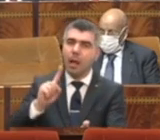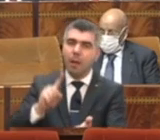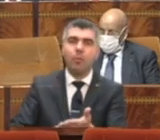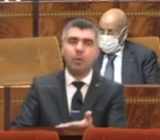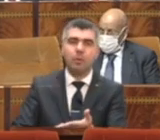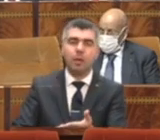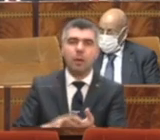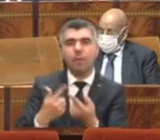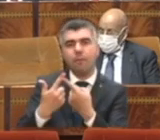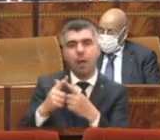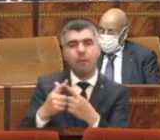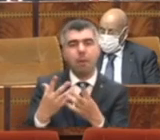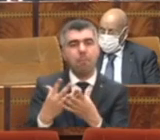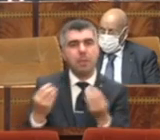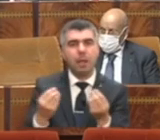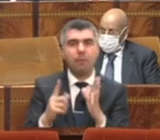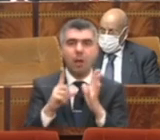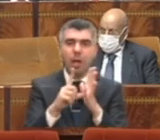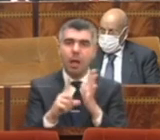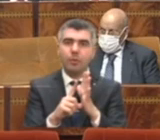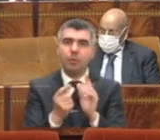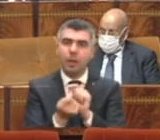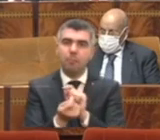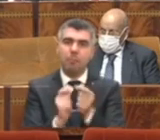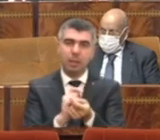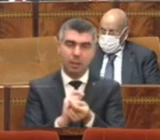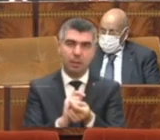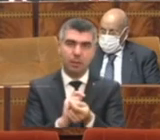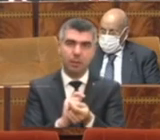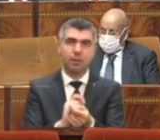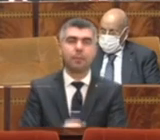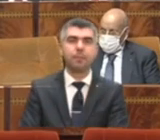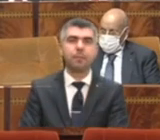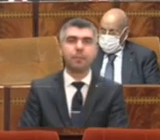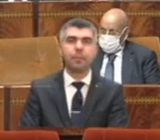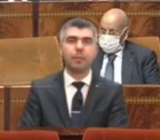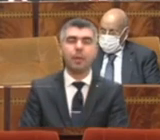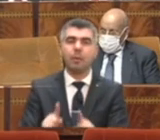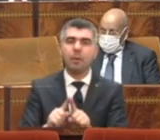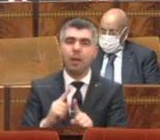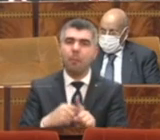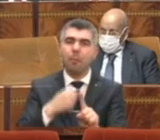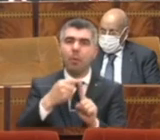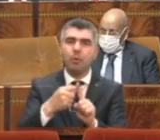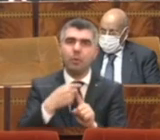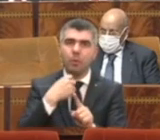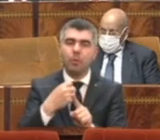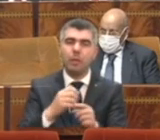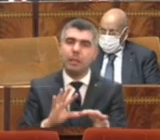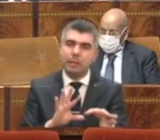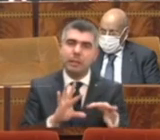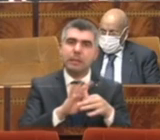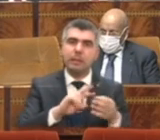النظر في واحد المجموعه ديال ترسانات القوانين. انا بالاضافه غير بغيت نتدخل فيما يخص واحد الاتفاقيه،